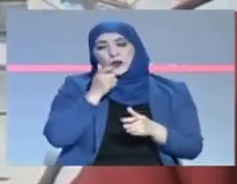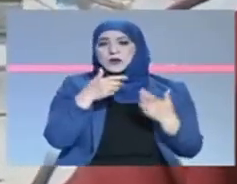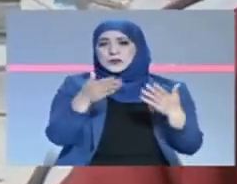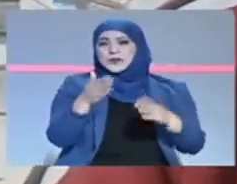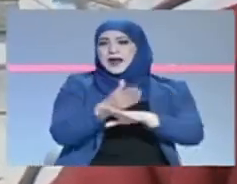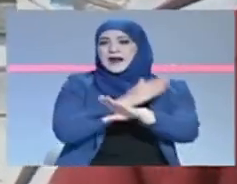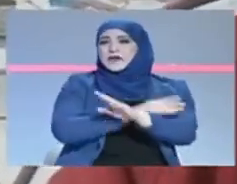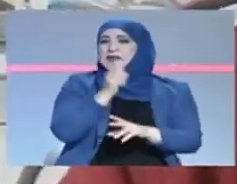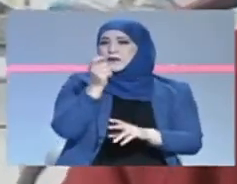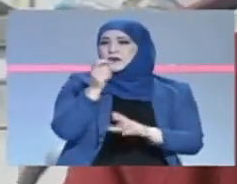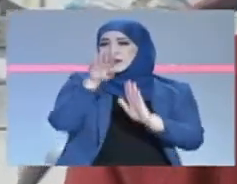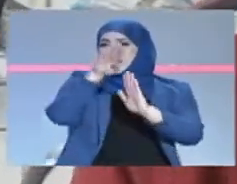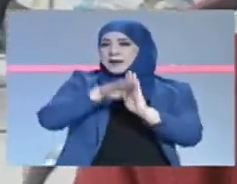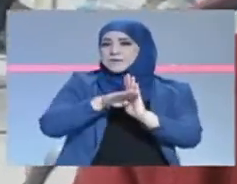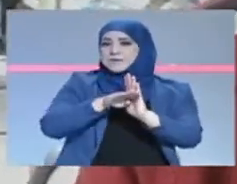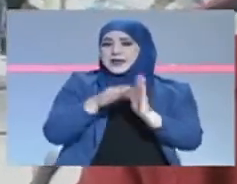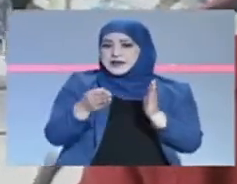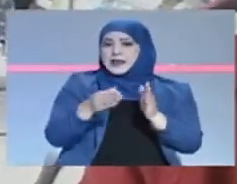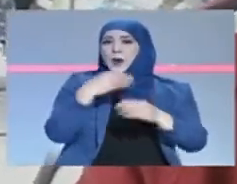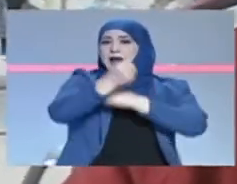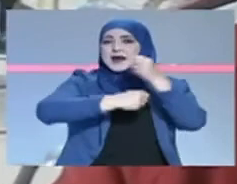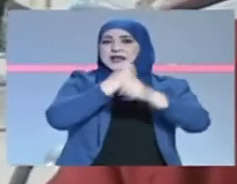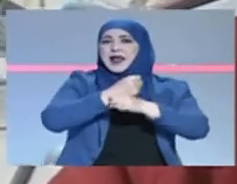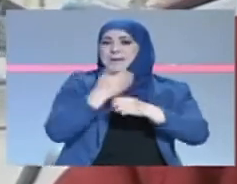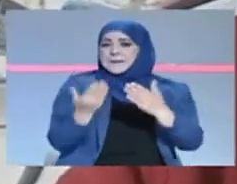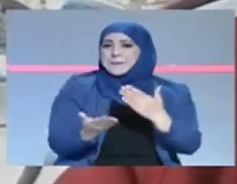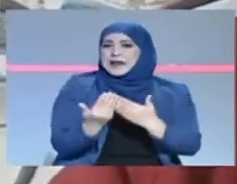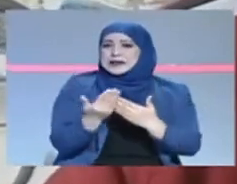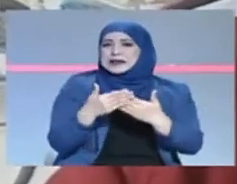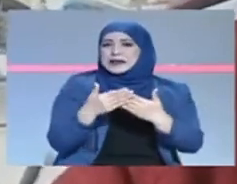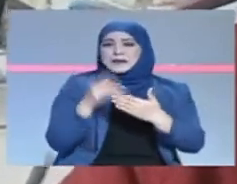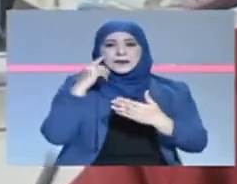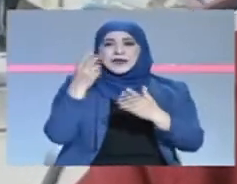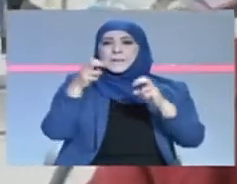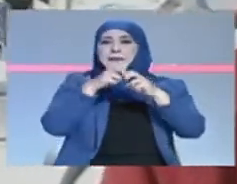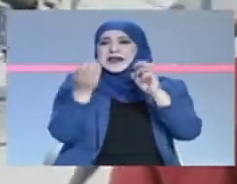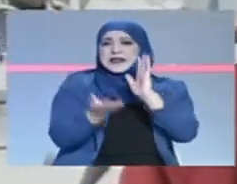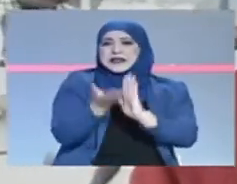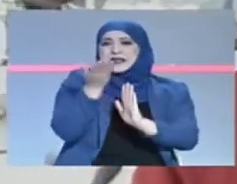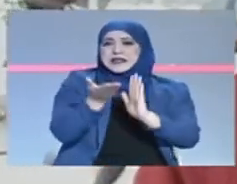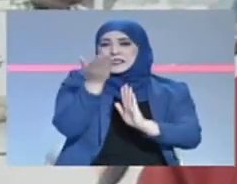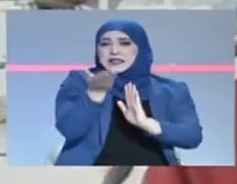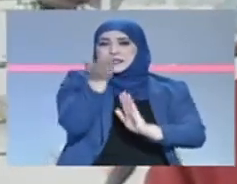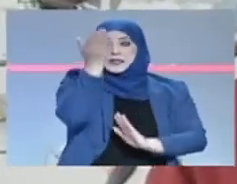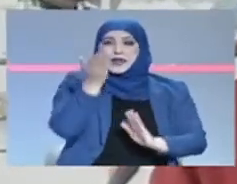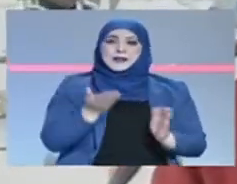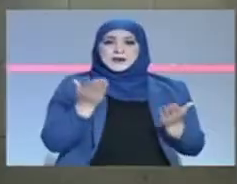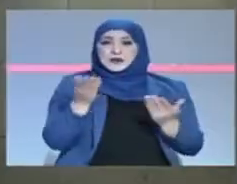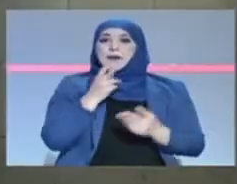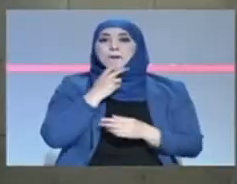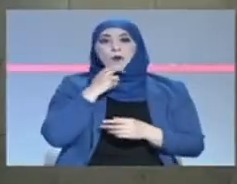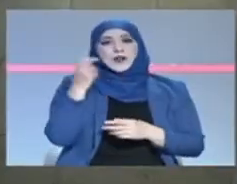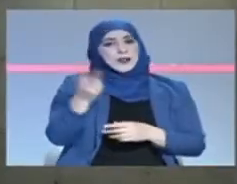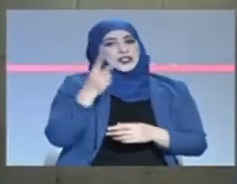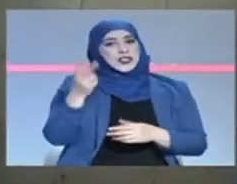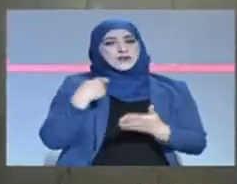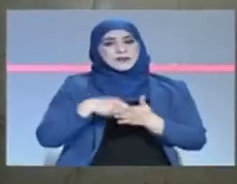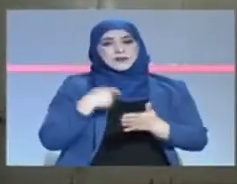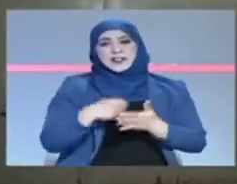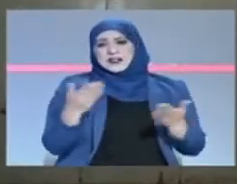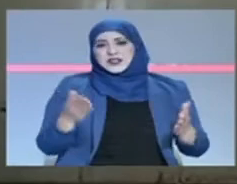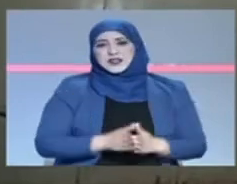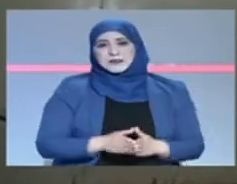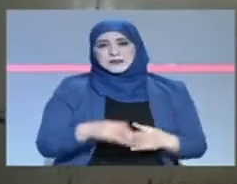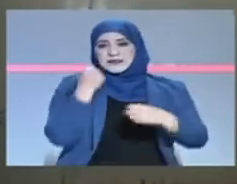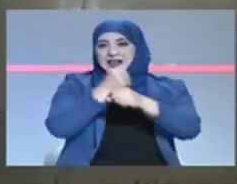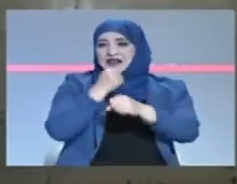رخيصة طريف، الأيامات هذه بحكم نقولوا راس العام قرب ولا وزيدوا في الأسواق، فهمني المواطن ما عادش يقدر. فماش بيوم فماش خدمة